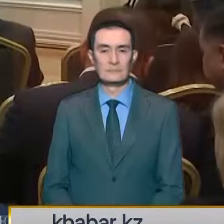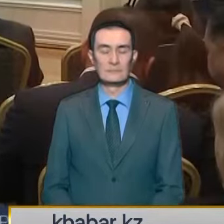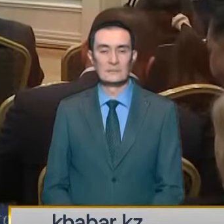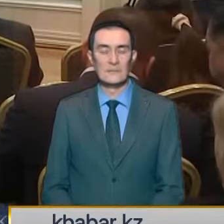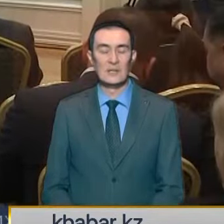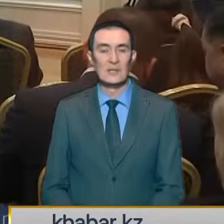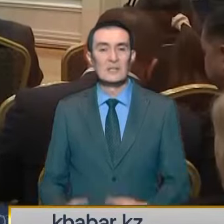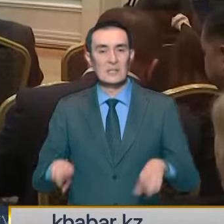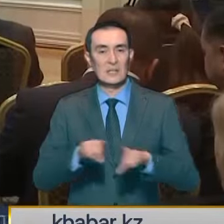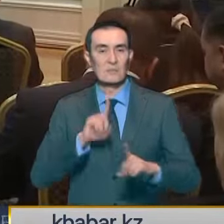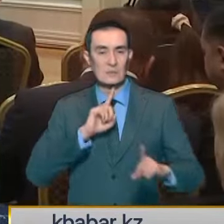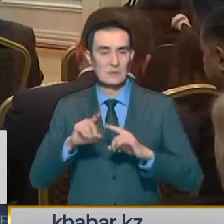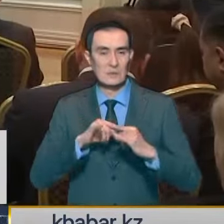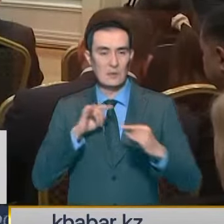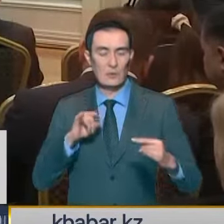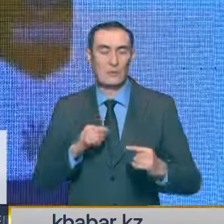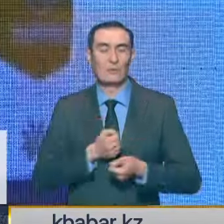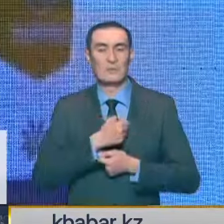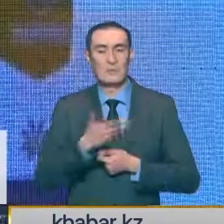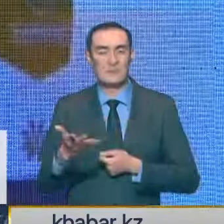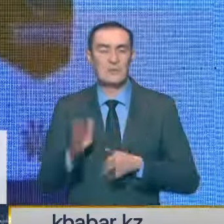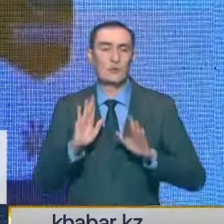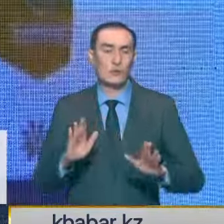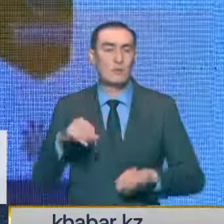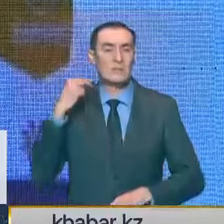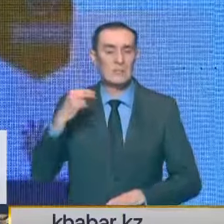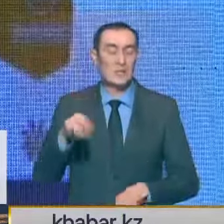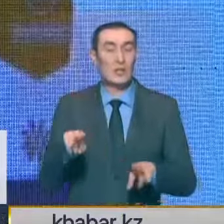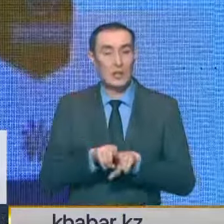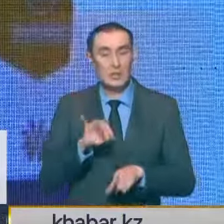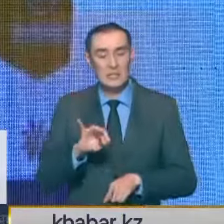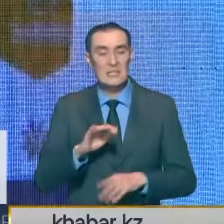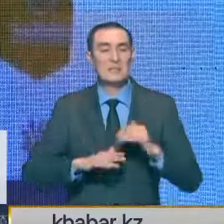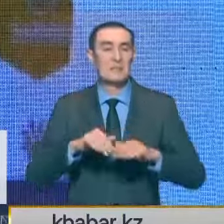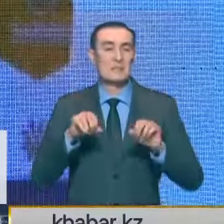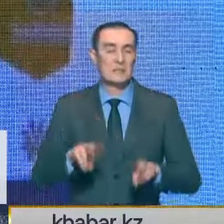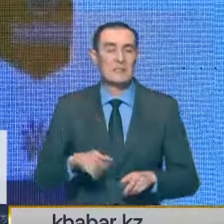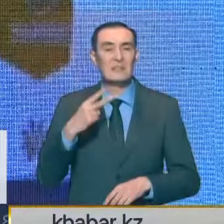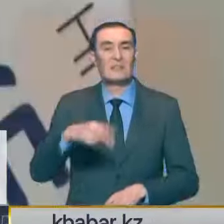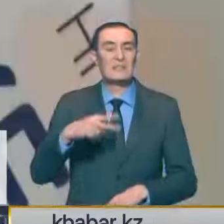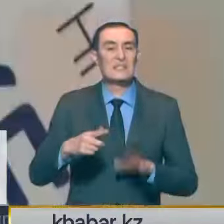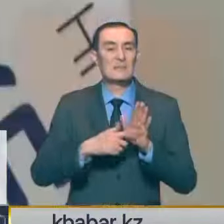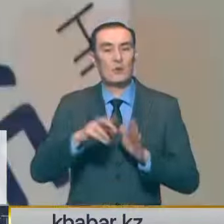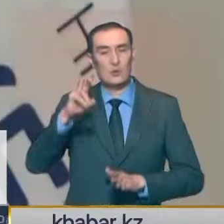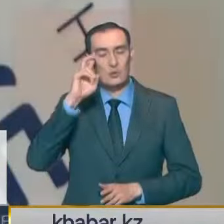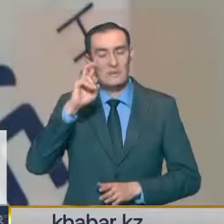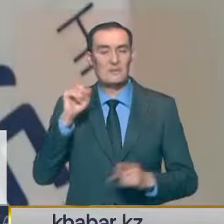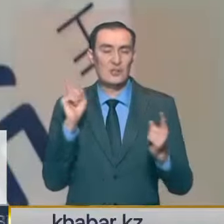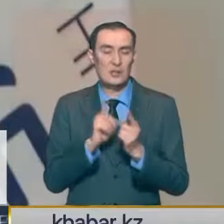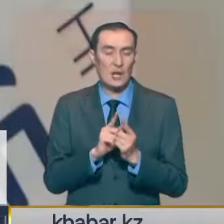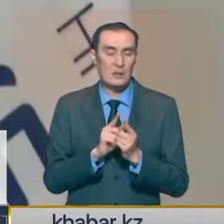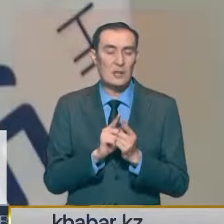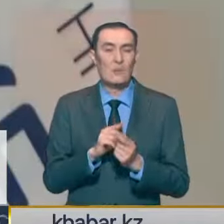За таким круглым столом символом мира и гостеприимства не только президенты, но и эксперты из 27 стран встречаются